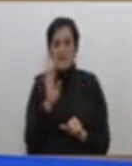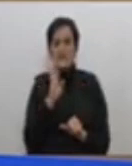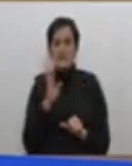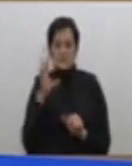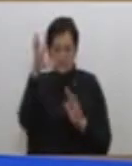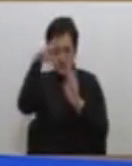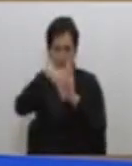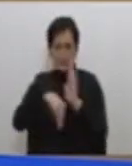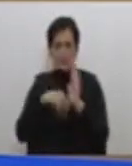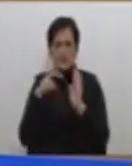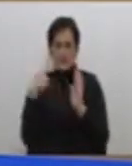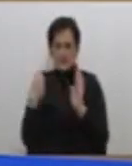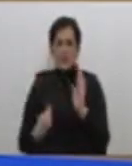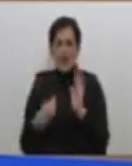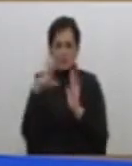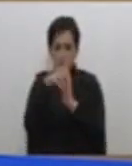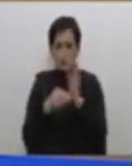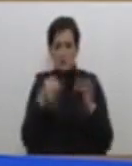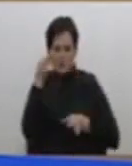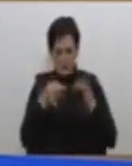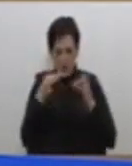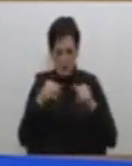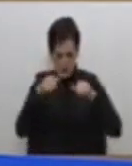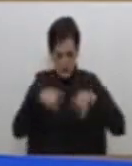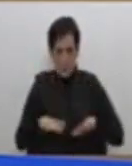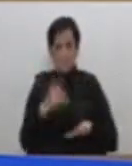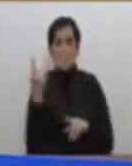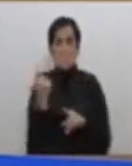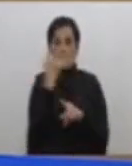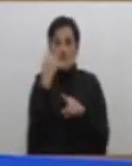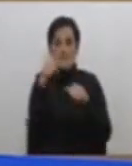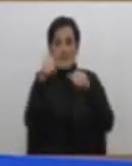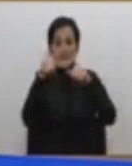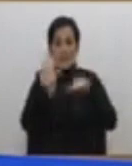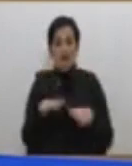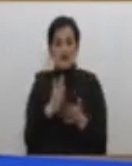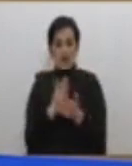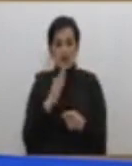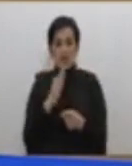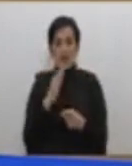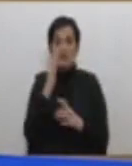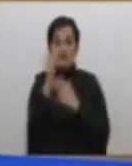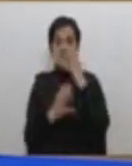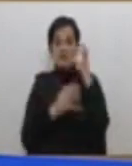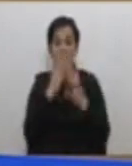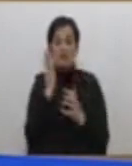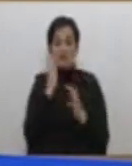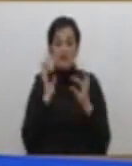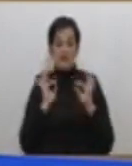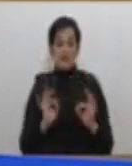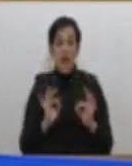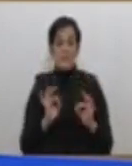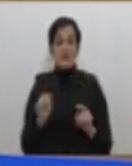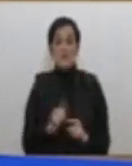სასამართლოს გადაწყვეტილება გამოქვეყნდა, რომელიც პირველია იმ გადაწყვეტილებათა შორის, რომელიც საერთაშორისო სამართლებრივი